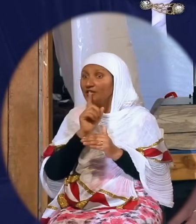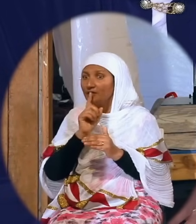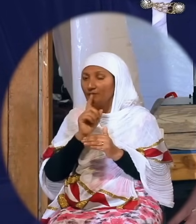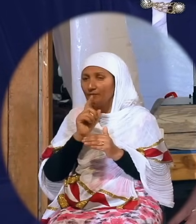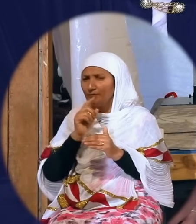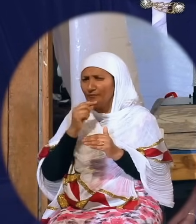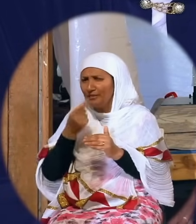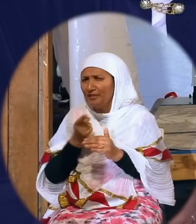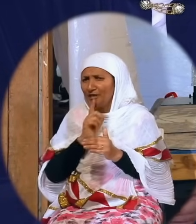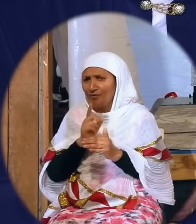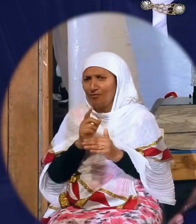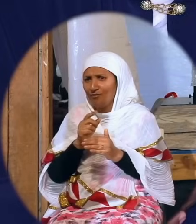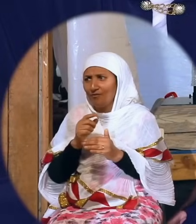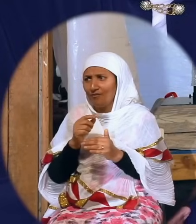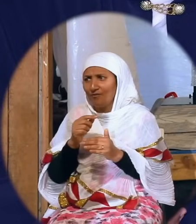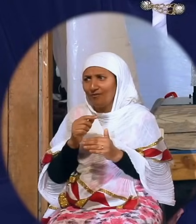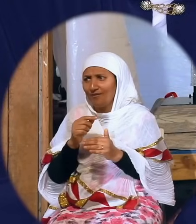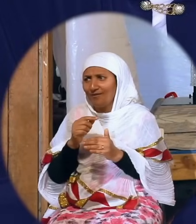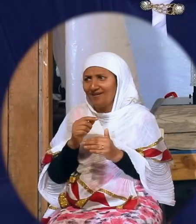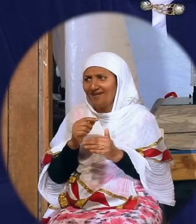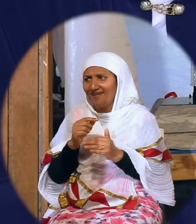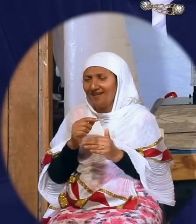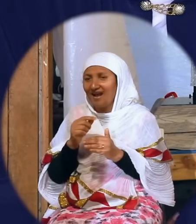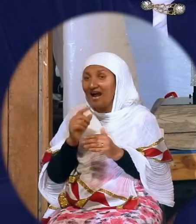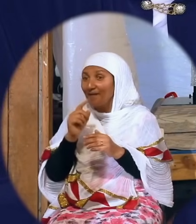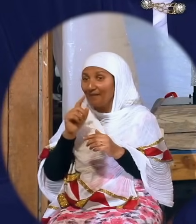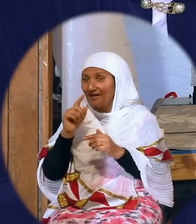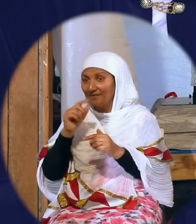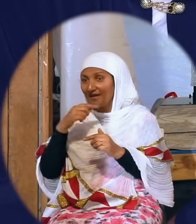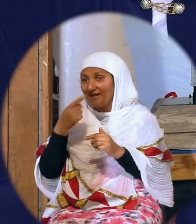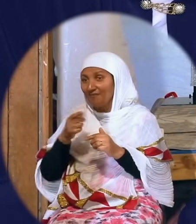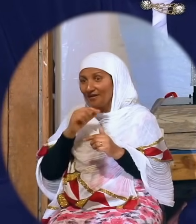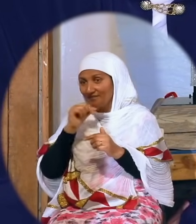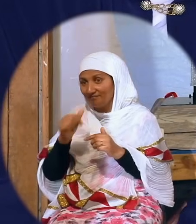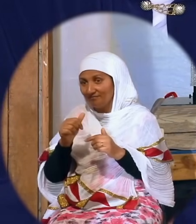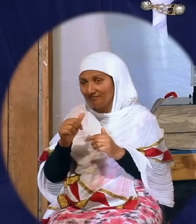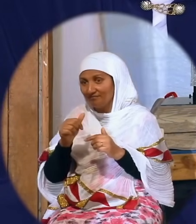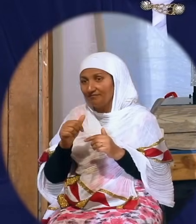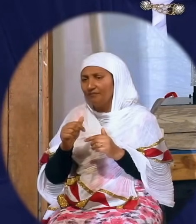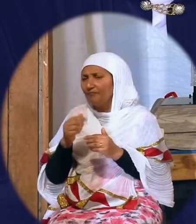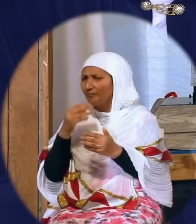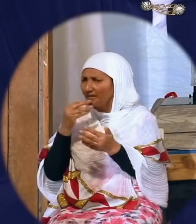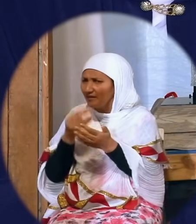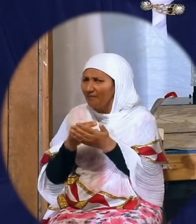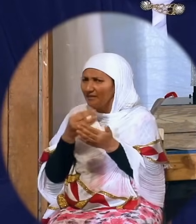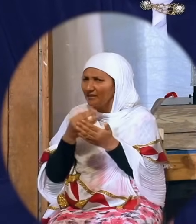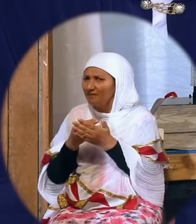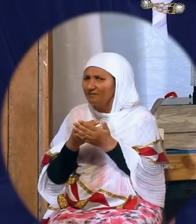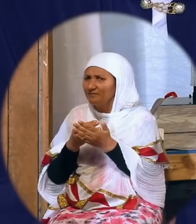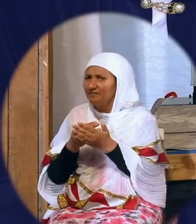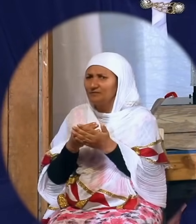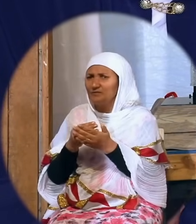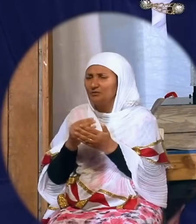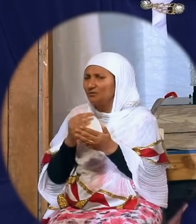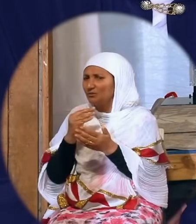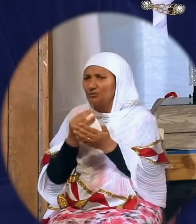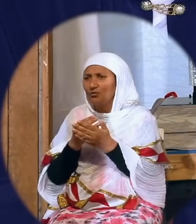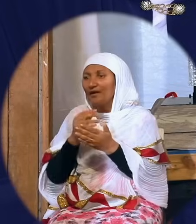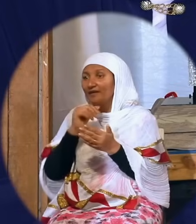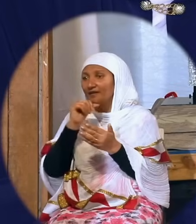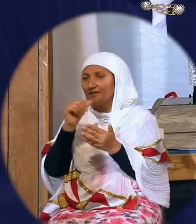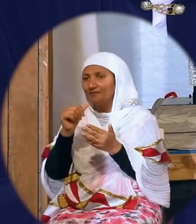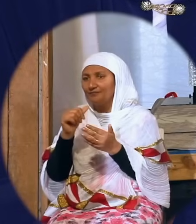ብየ እንኳን ለሱ ለሌላም ሰው እናደርገው እንደዛ ብየ አይባልም በእውነቱ በጣም በጣም አጸያፊ ነገር ነው ይሄ ሊሰሙትም አይፈልጉም